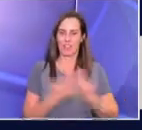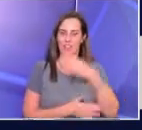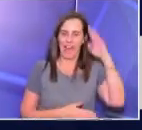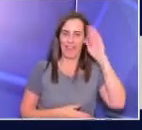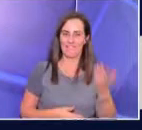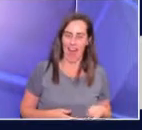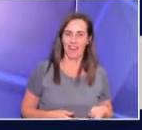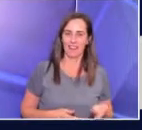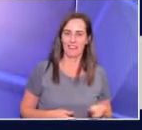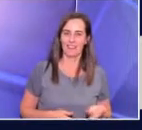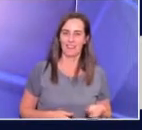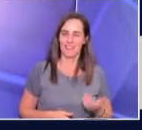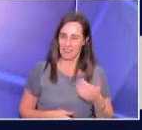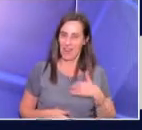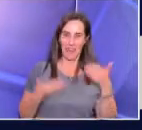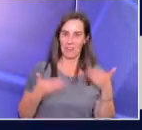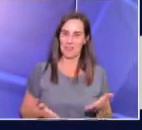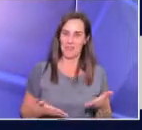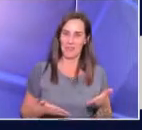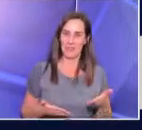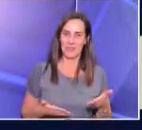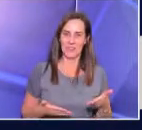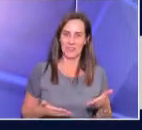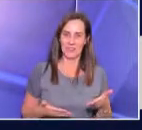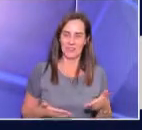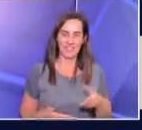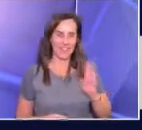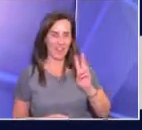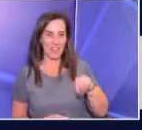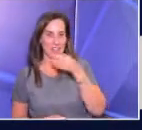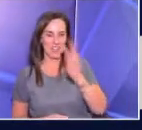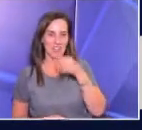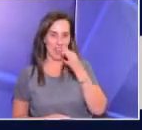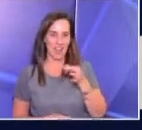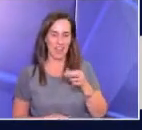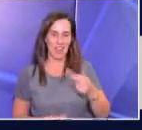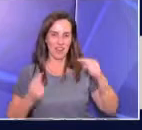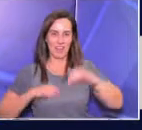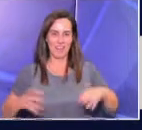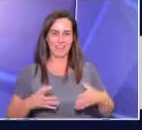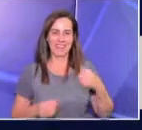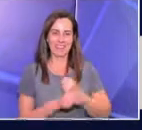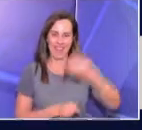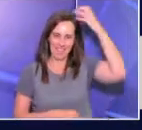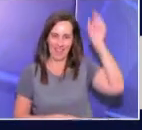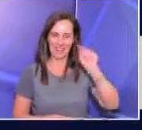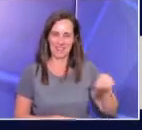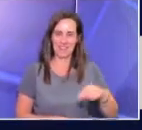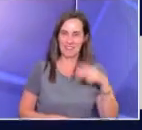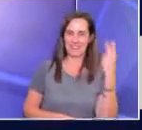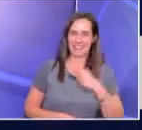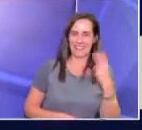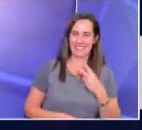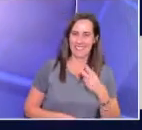חיפה, ואנחנו פה עוד המומים. יש לי שאלה. אבי גבאי המלך הגיע?